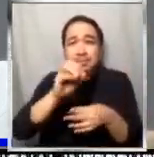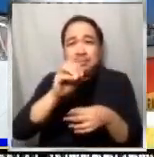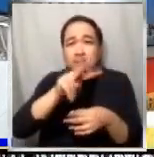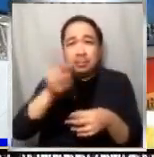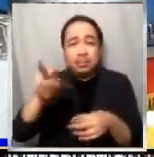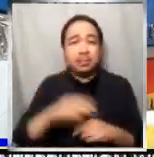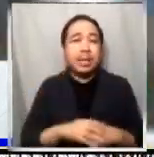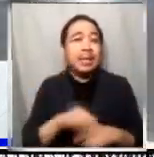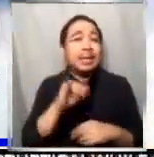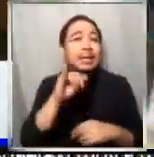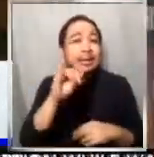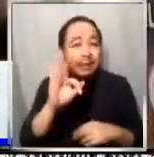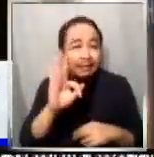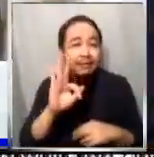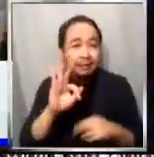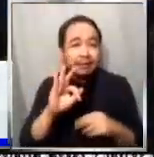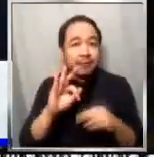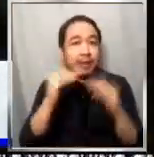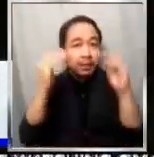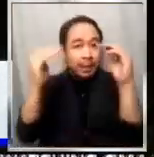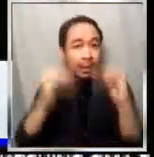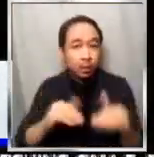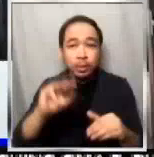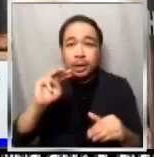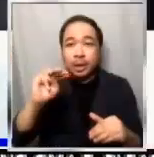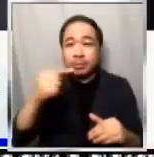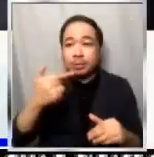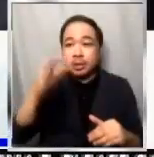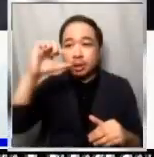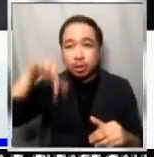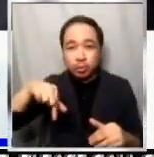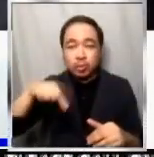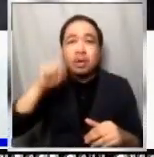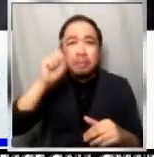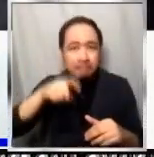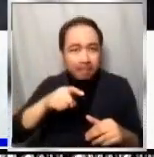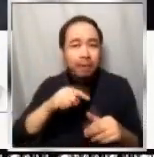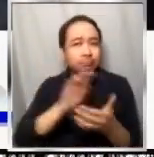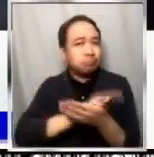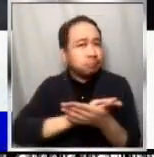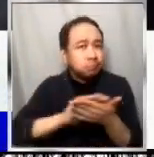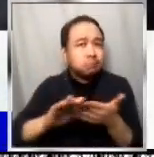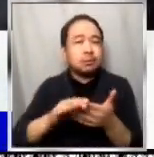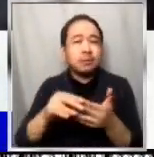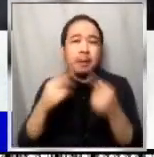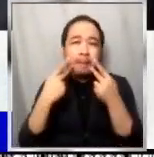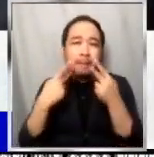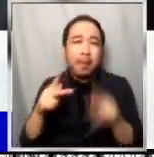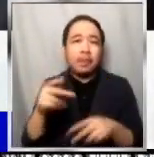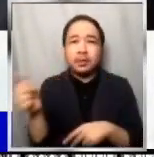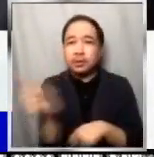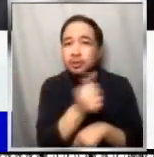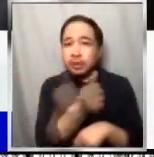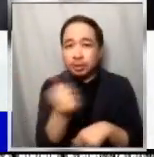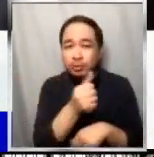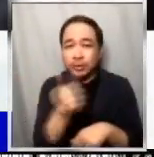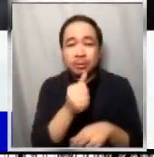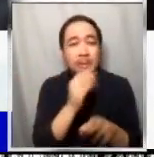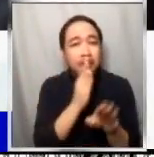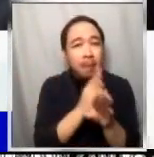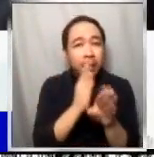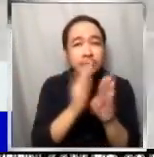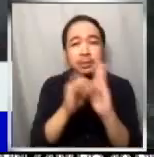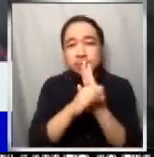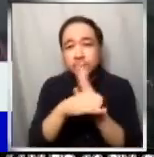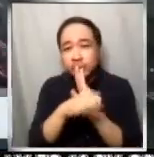siguruhin daw sanang maayos ang public transportation. Dapat ang lahat ng sasakyan tumatakbo ng pre-COVID, ilabas